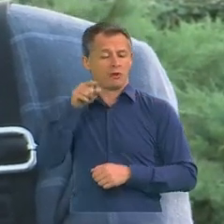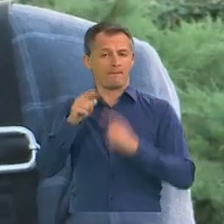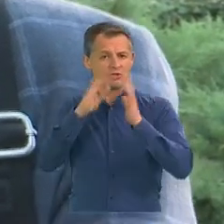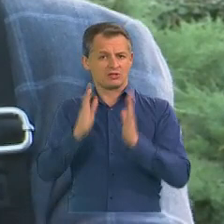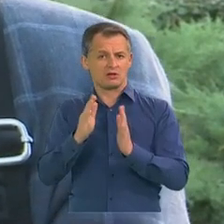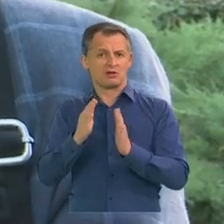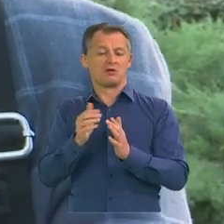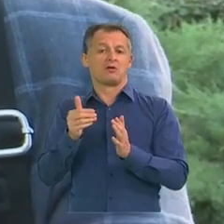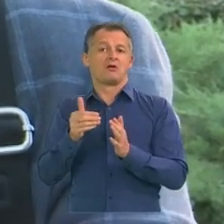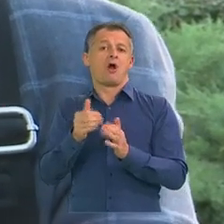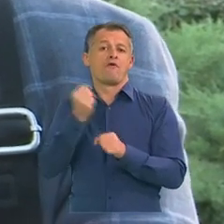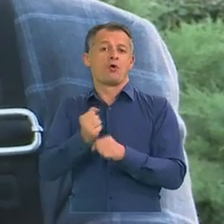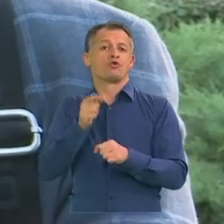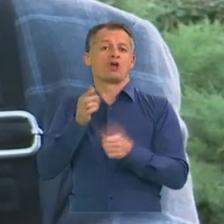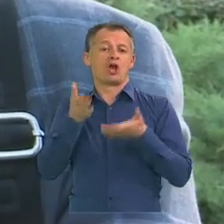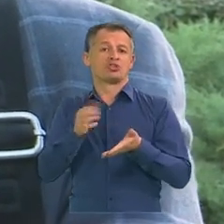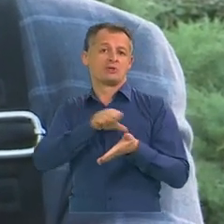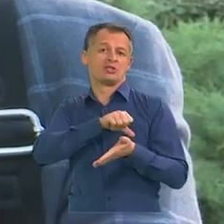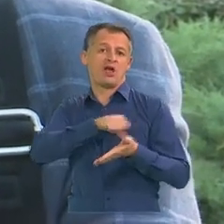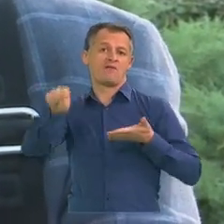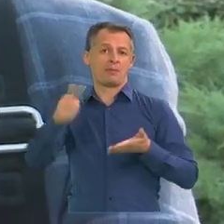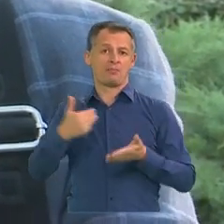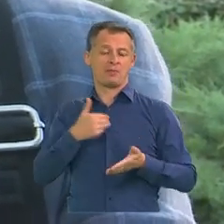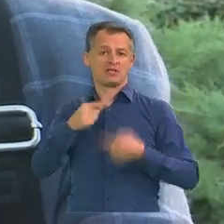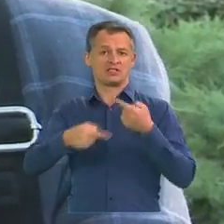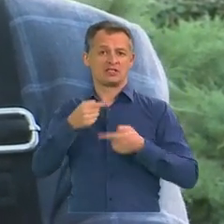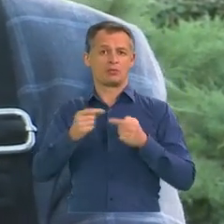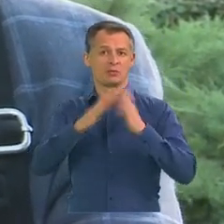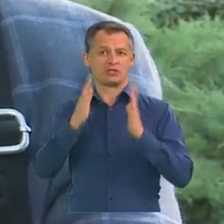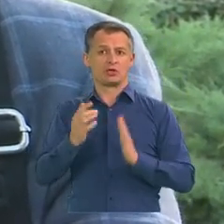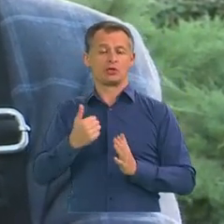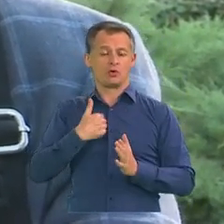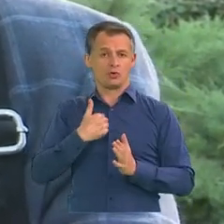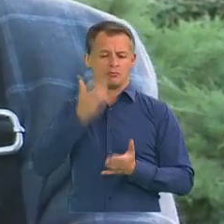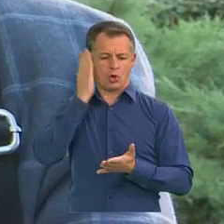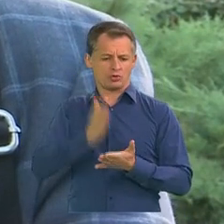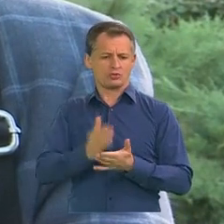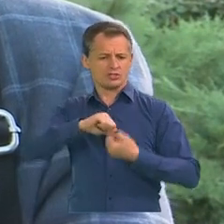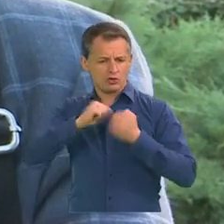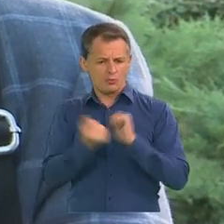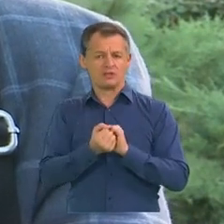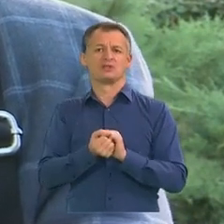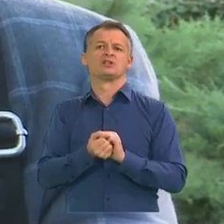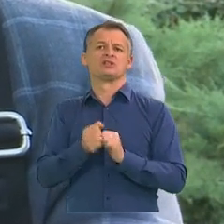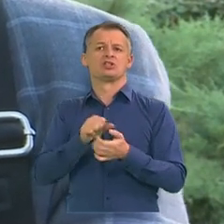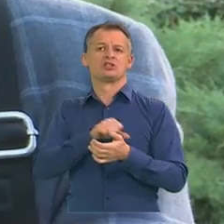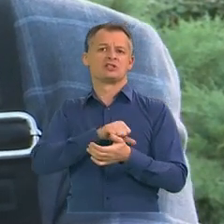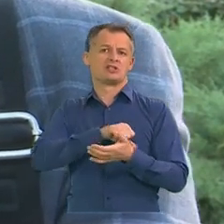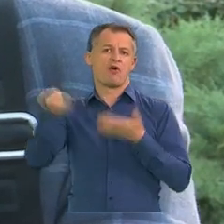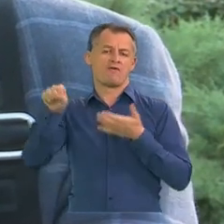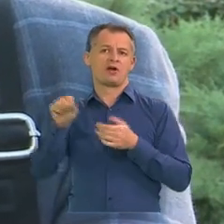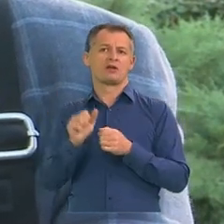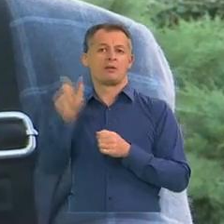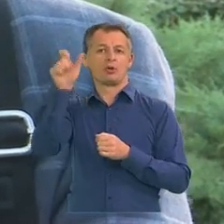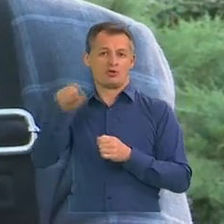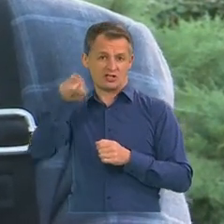sistemul acesta bisericesc. Eu, văzând acestea, am zis că voi lupta ca să asemenea indivizi să nu mai profite de alți copii și